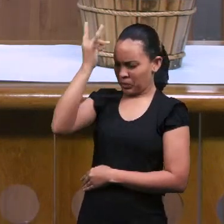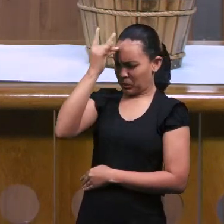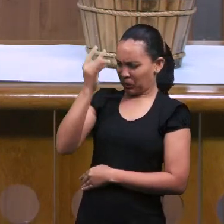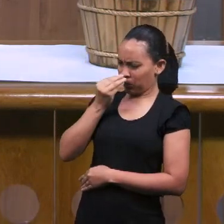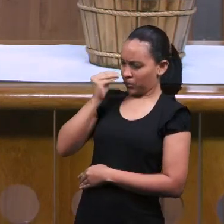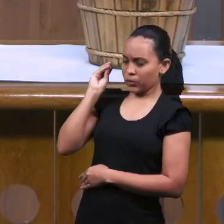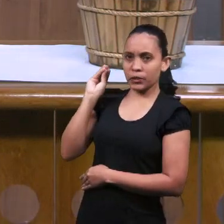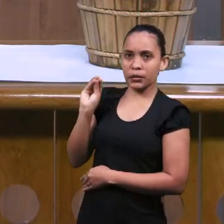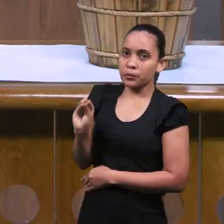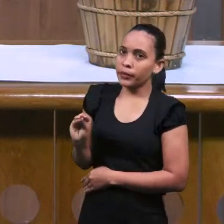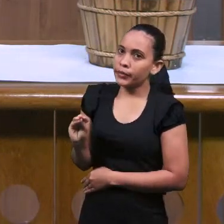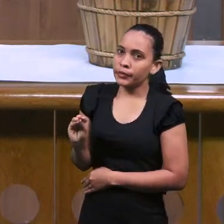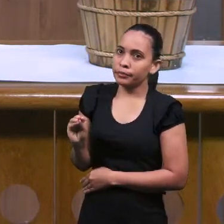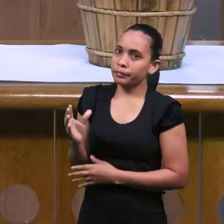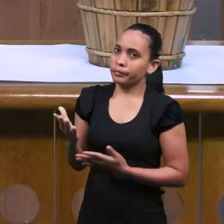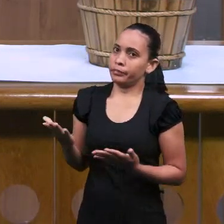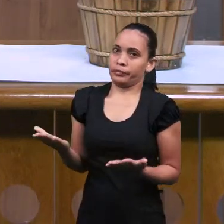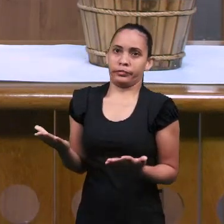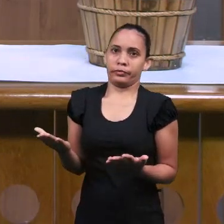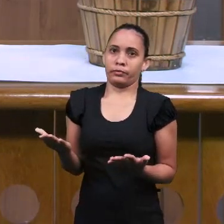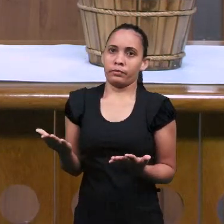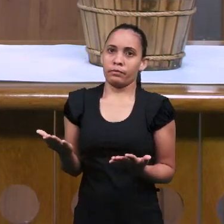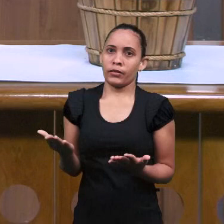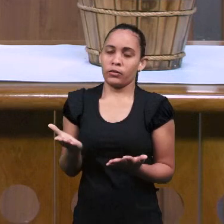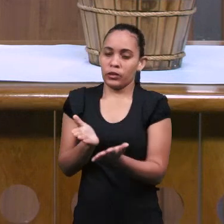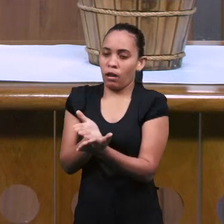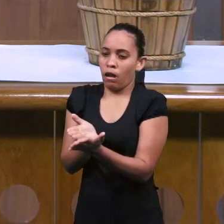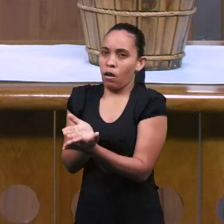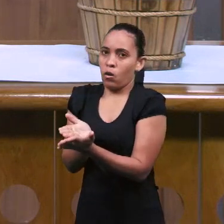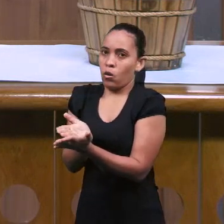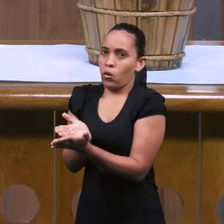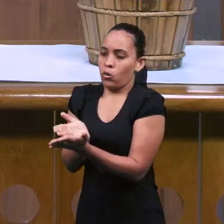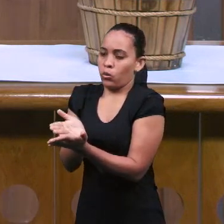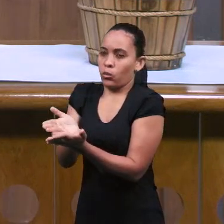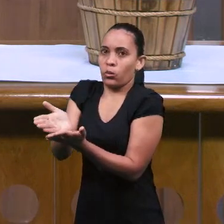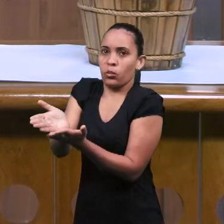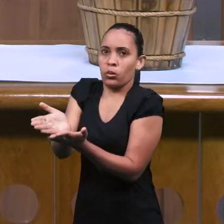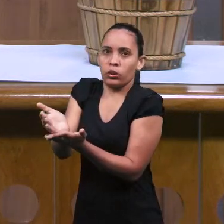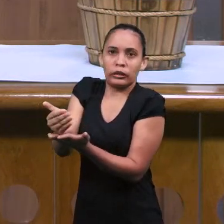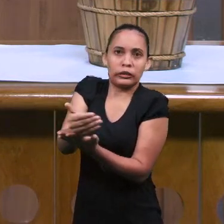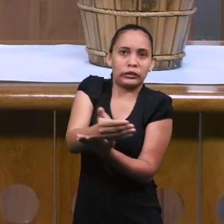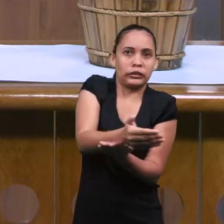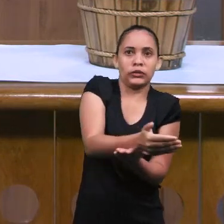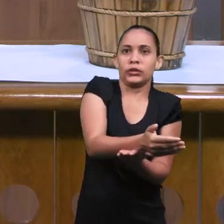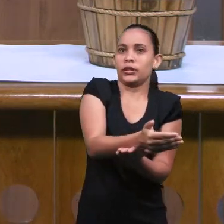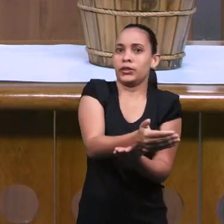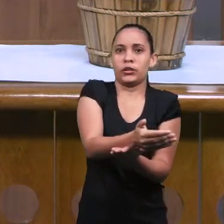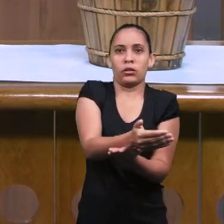l'homme dans ce chemin, donc simplement, il n'est pas dans le chemin.